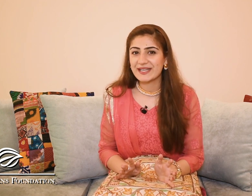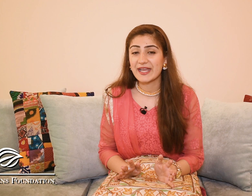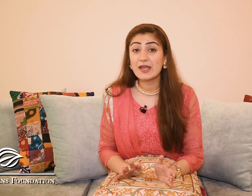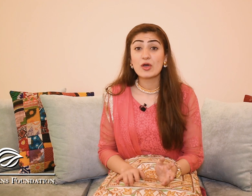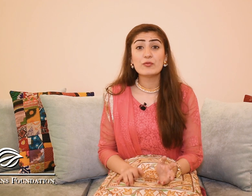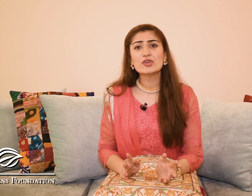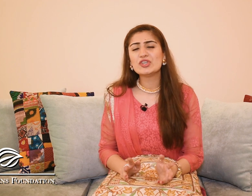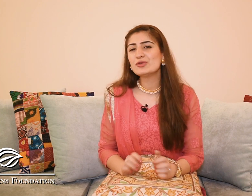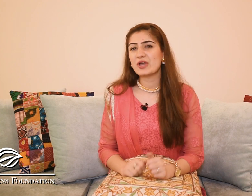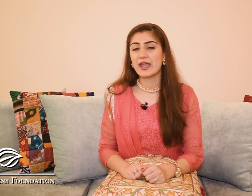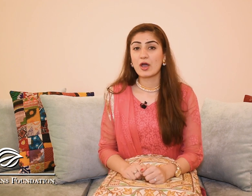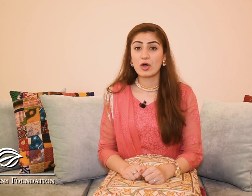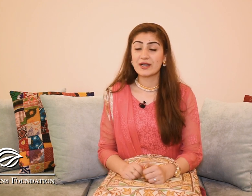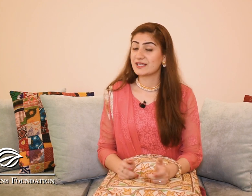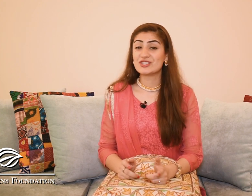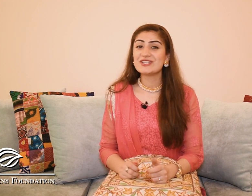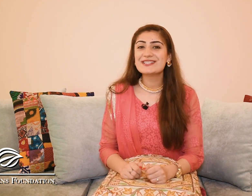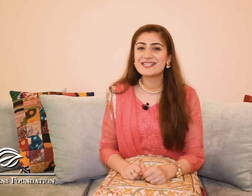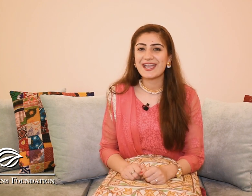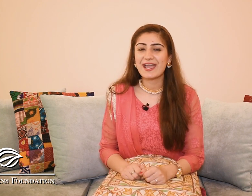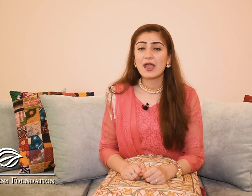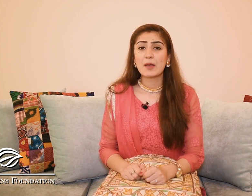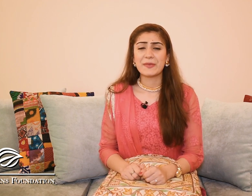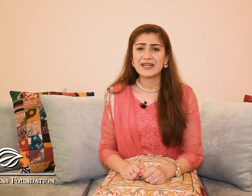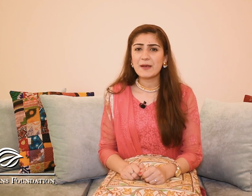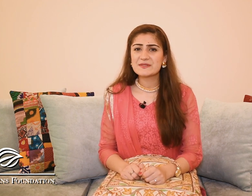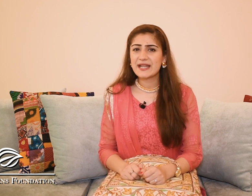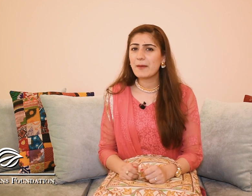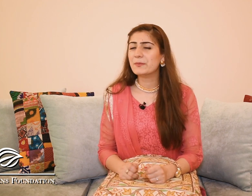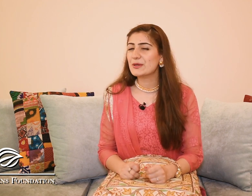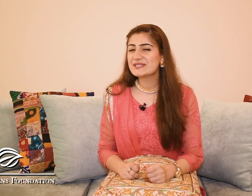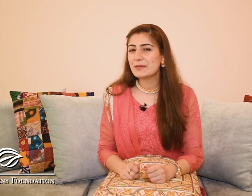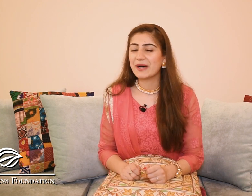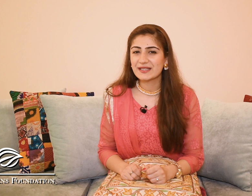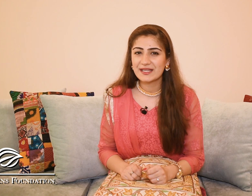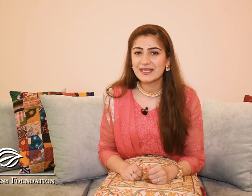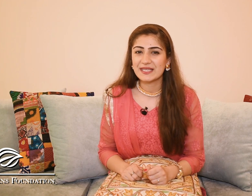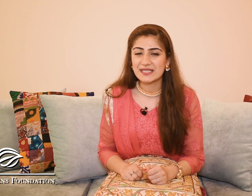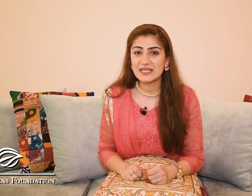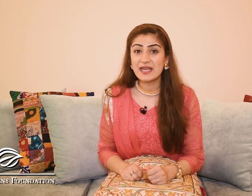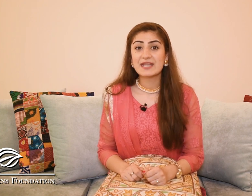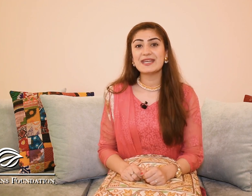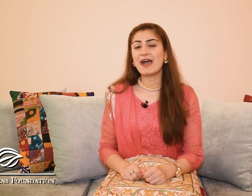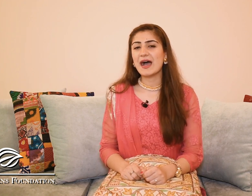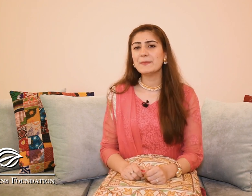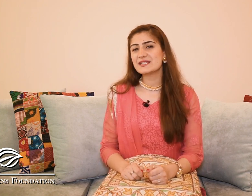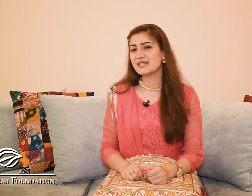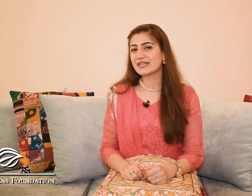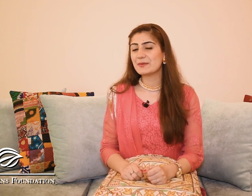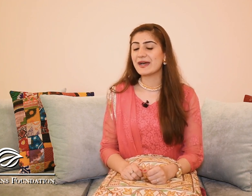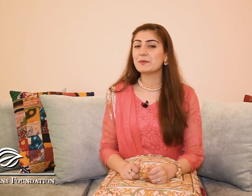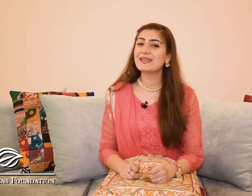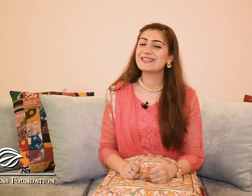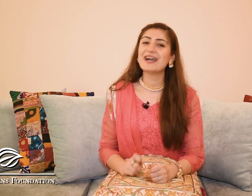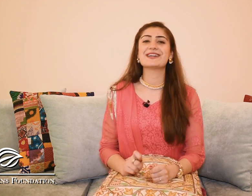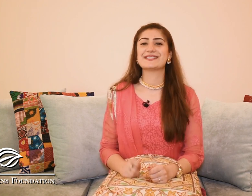भी डर है वो क्यों है और किस चीज़ से है. फिर आप ज़रा बड़ों से बात करके देखिए कि आप इस डर